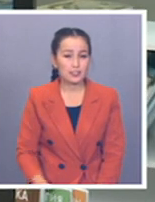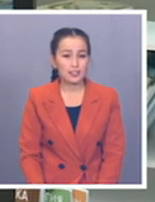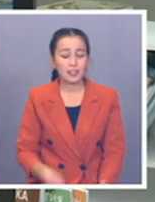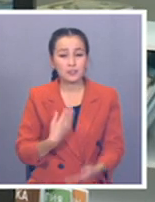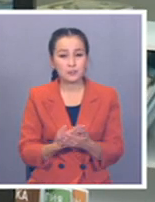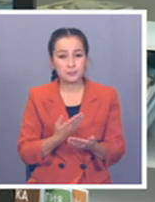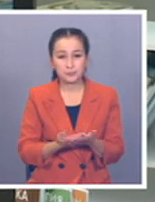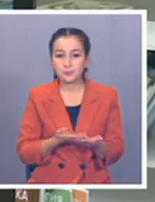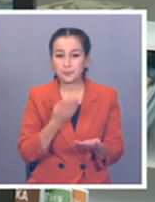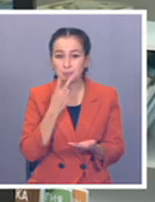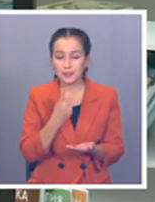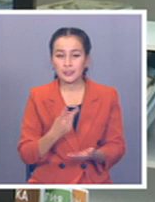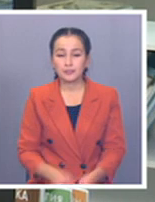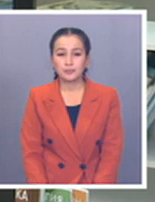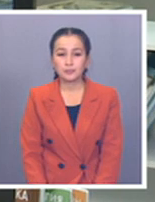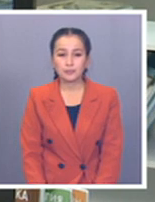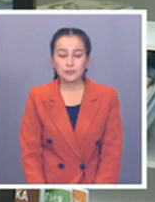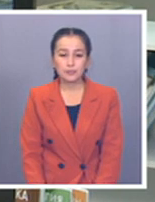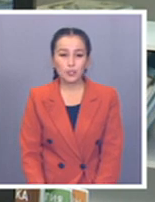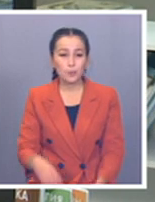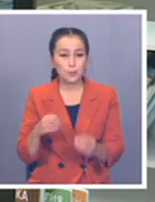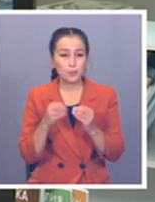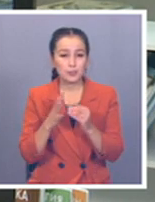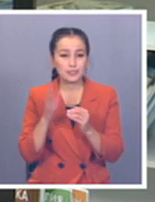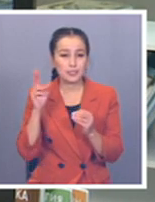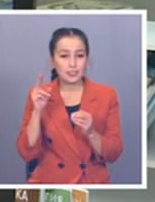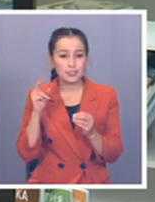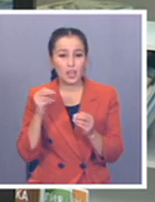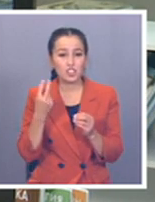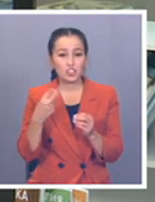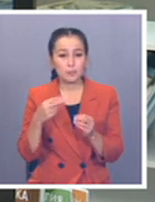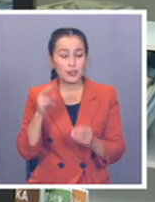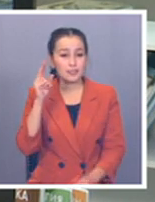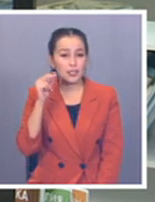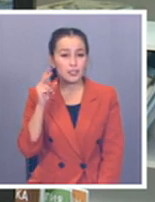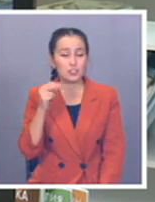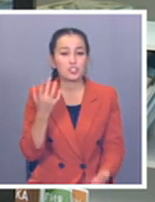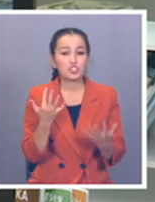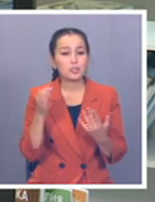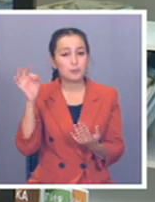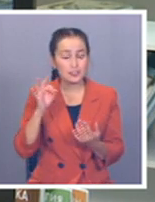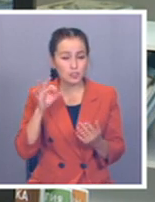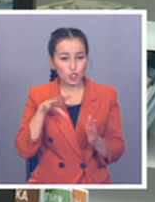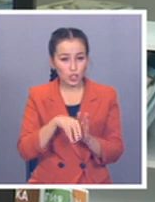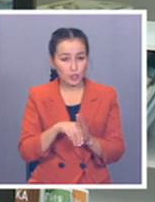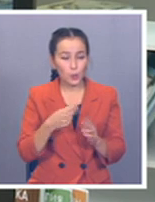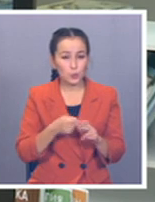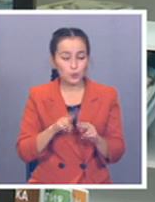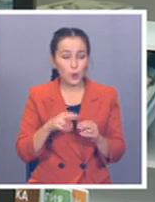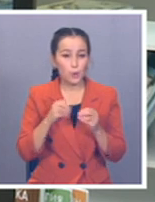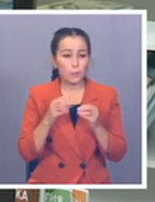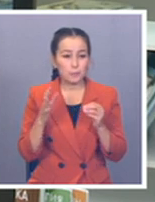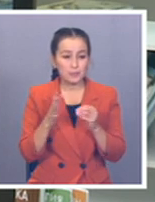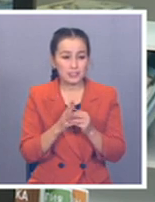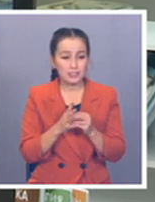қарастырайық. 15 саны 20 санының неше процентін құрайды? Ол үшін 15-тің 20